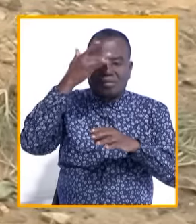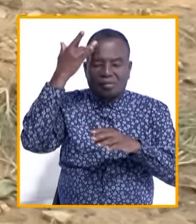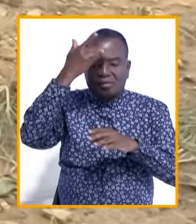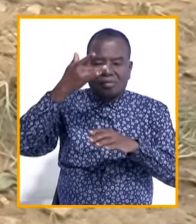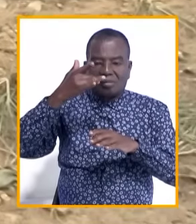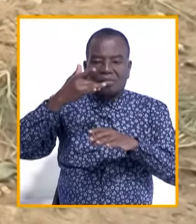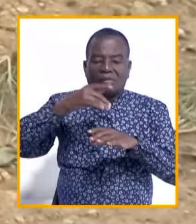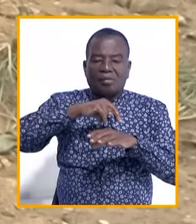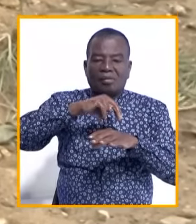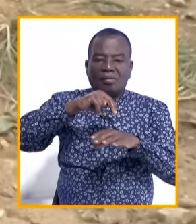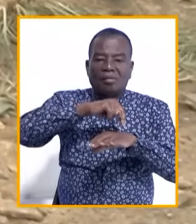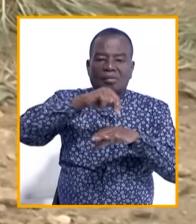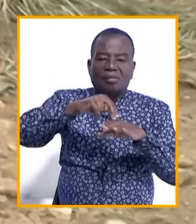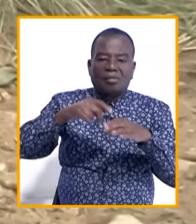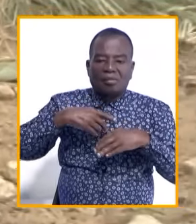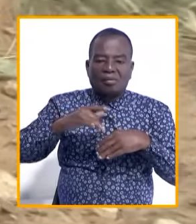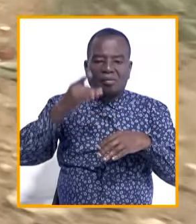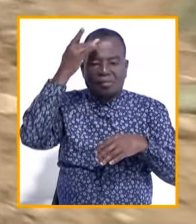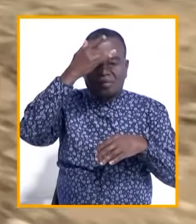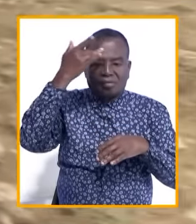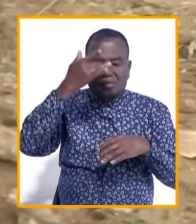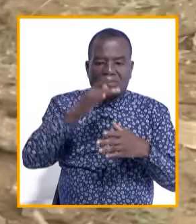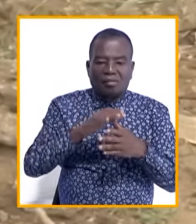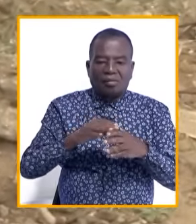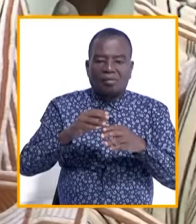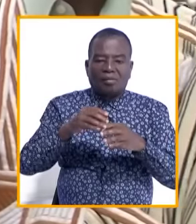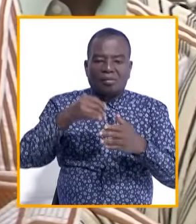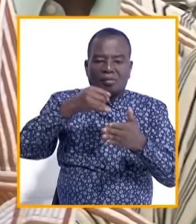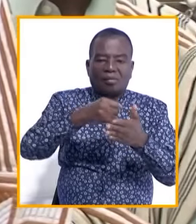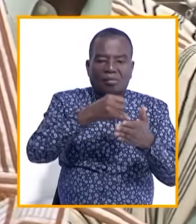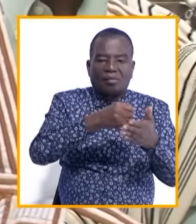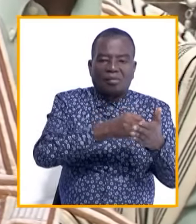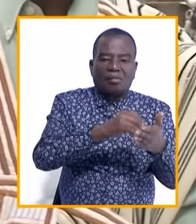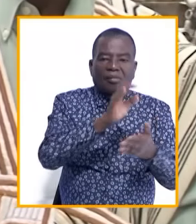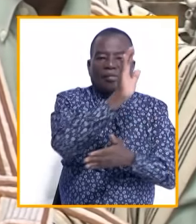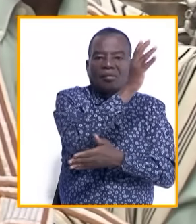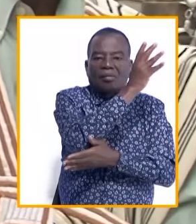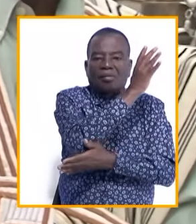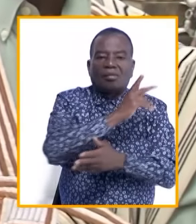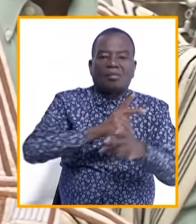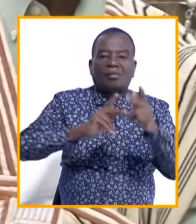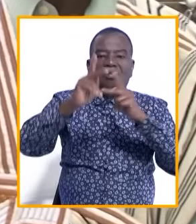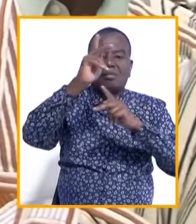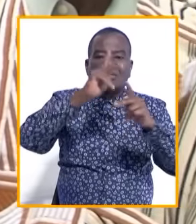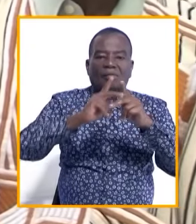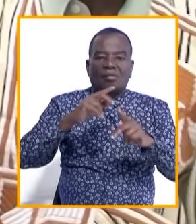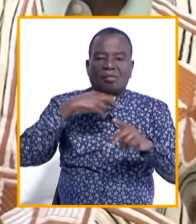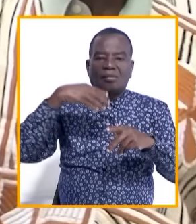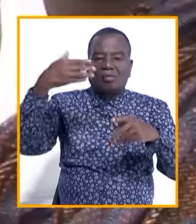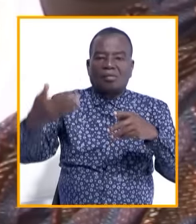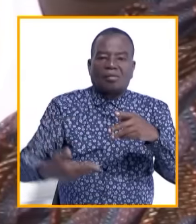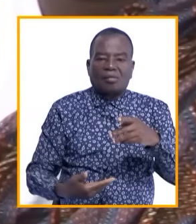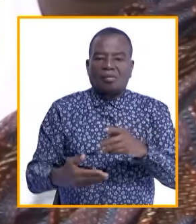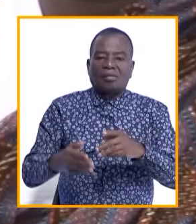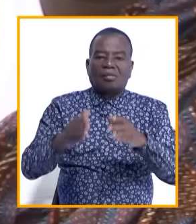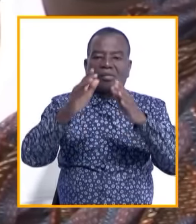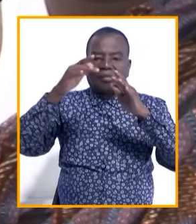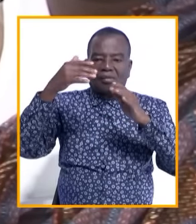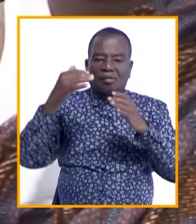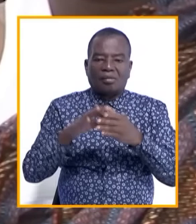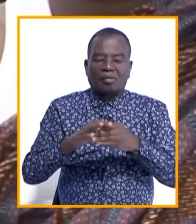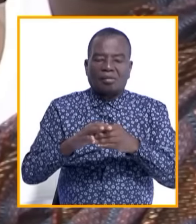concerne la nation nous concerne. Donc il faut qu'on s'associe. Le planting d'arbres offre une protection contre le vent et la sécheresse. Les populations ont été